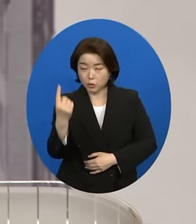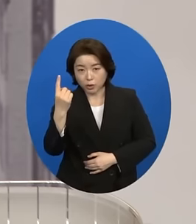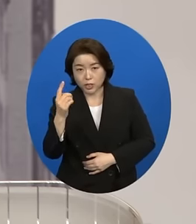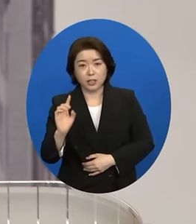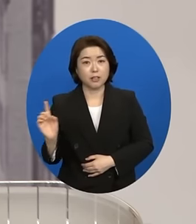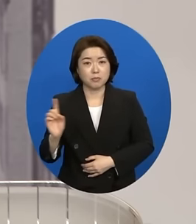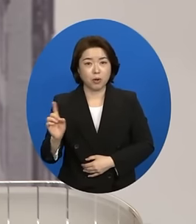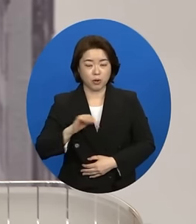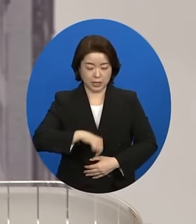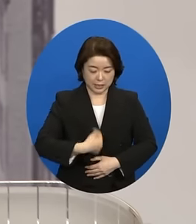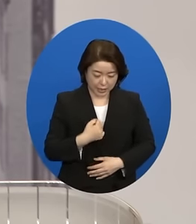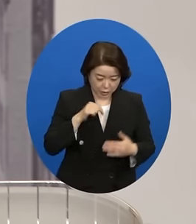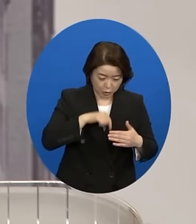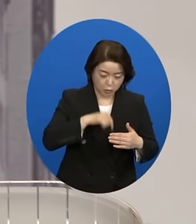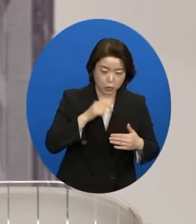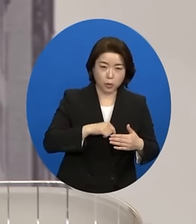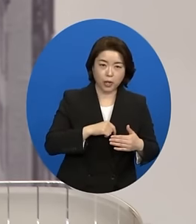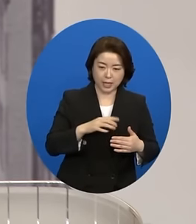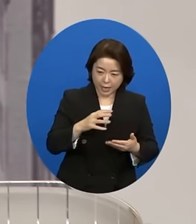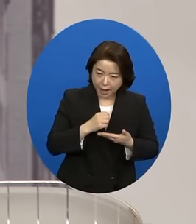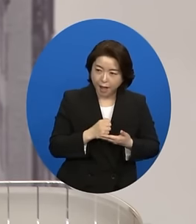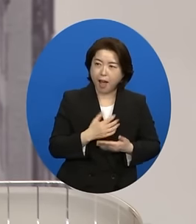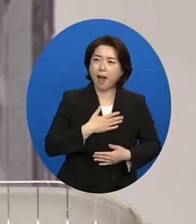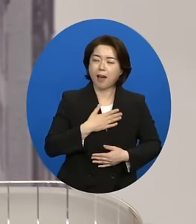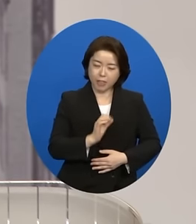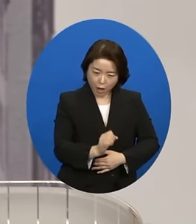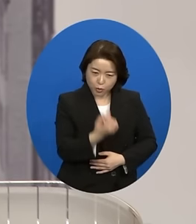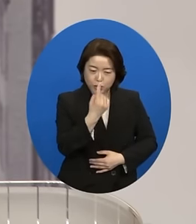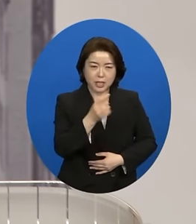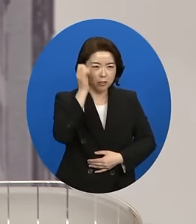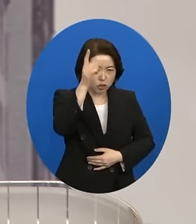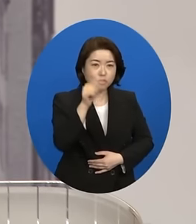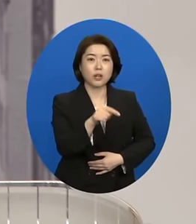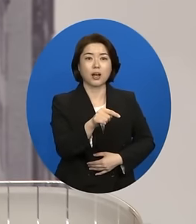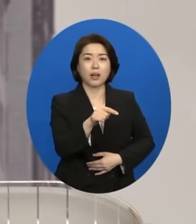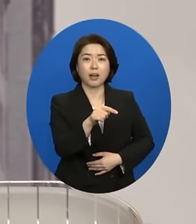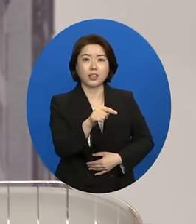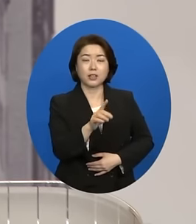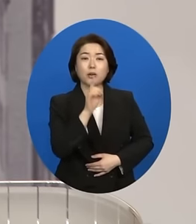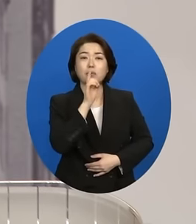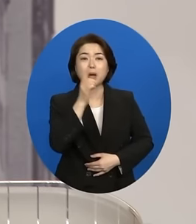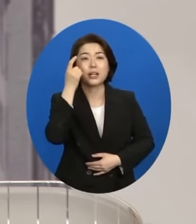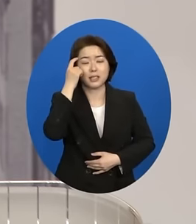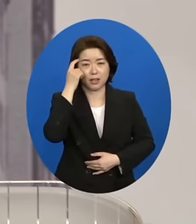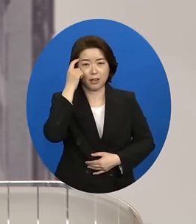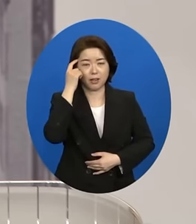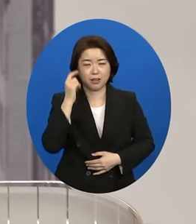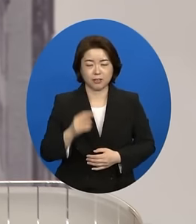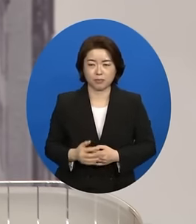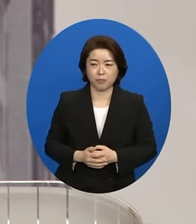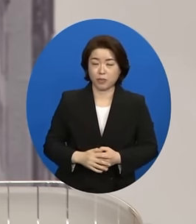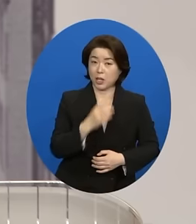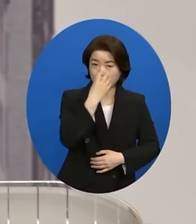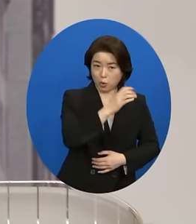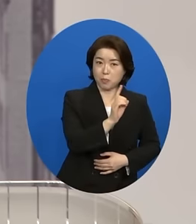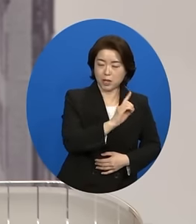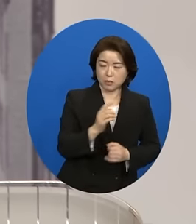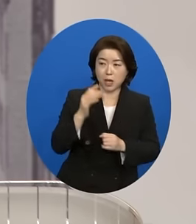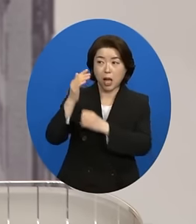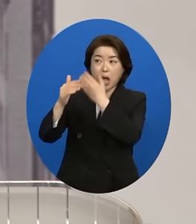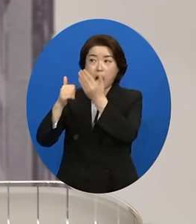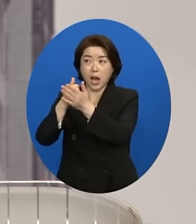바로 자식이 자신에게 있다라고 여긴 것입니다. 그러니까 교만은 하나님을 믿는 것이 아니고 거기서 하자를